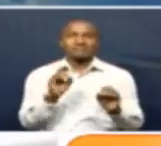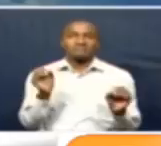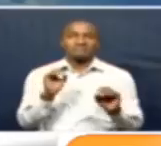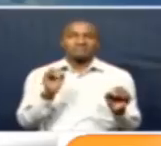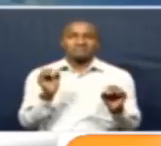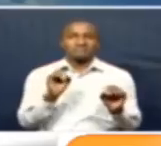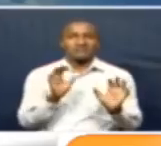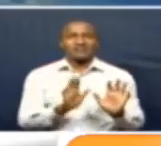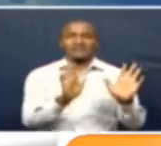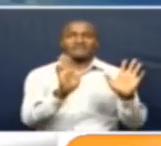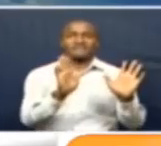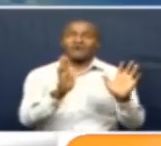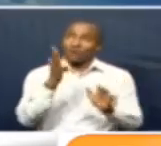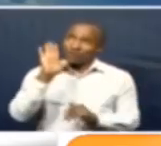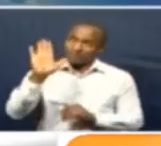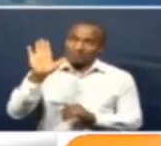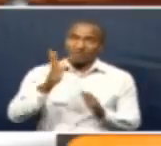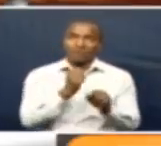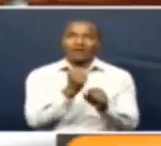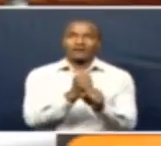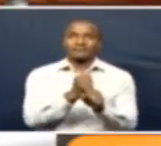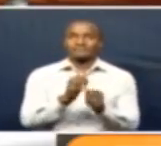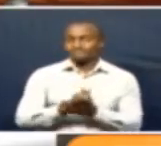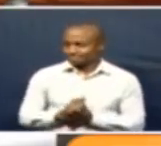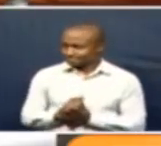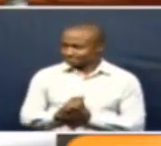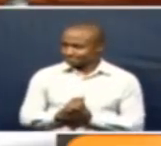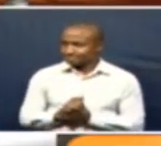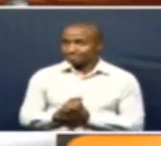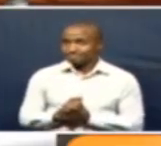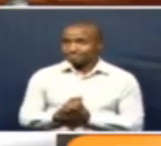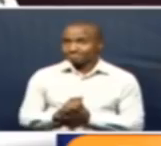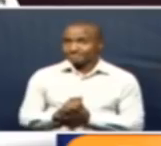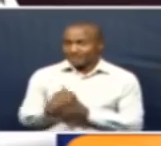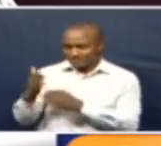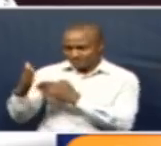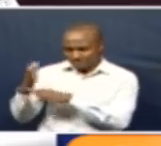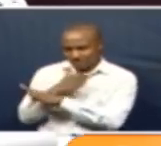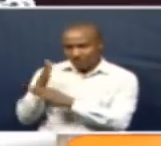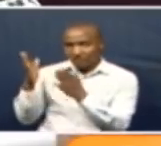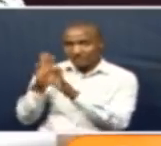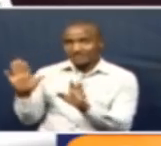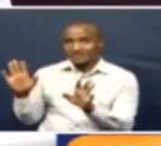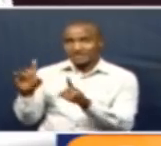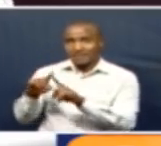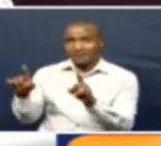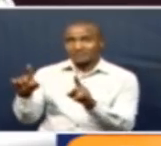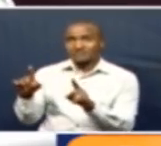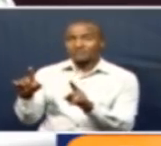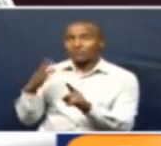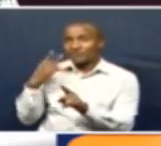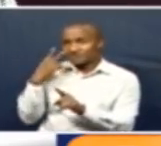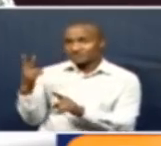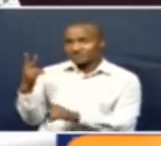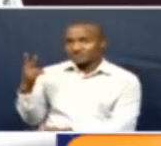kwa sababu ya Mungu. Sasa na kabla tumalizie Mary tutaongea kuhusu kubadilika kwako lakini wacha kwanza we take the